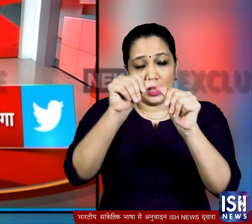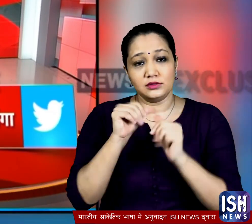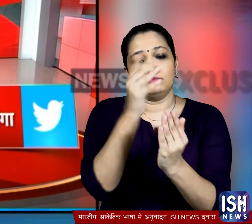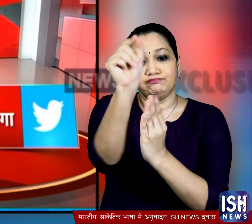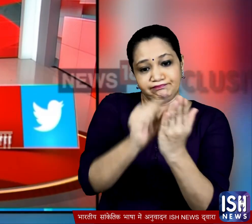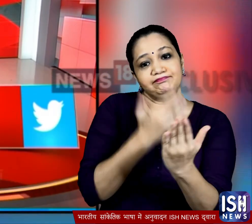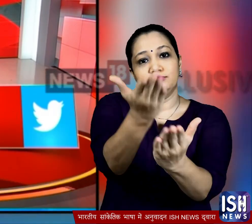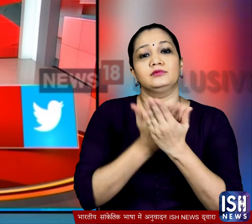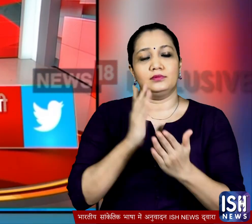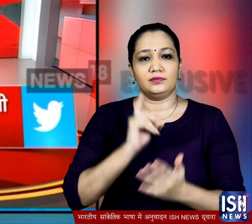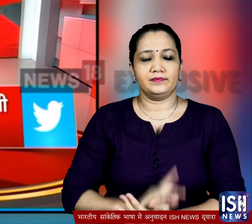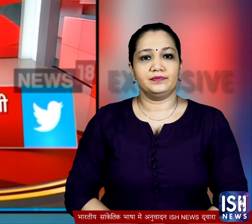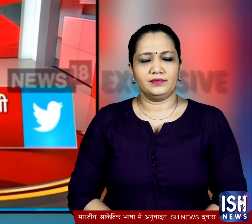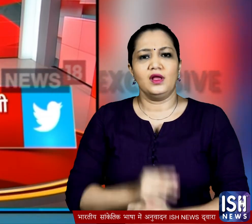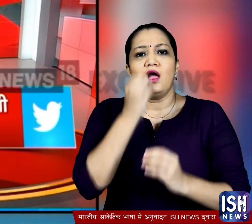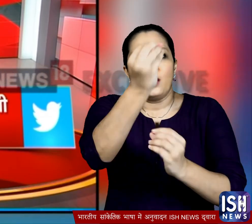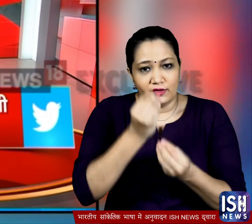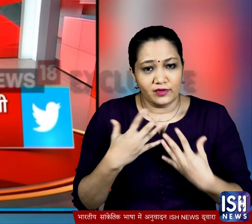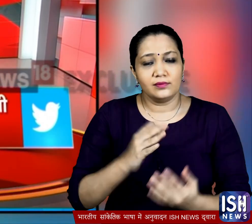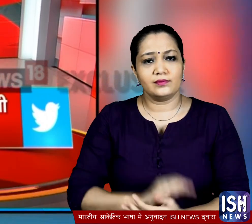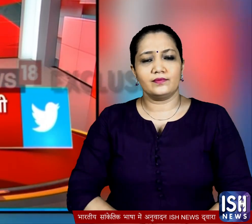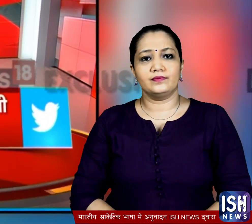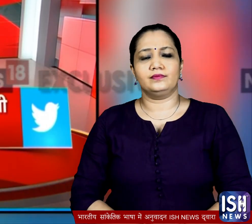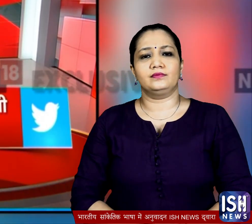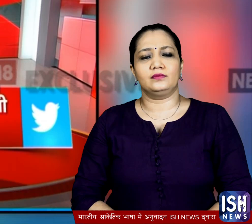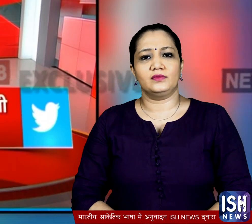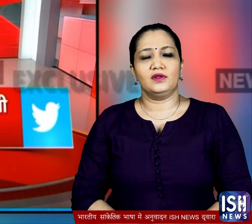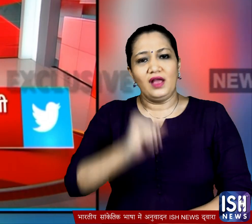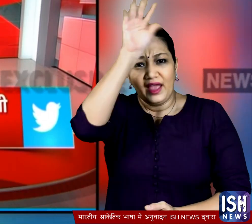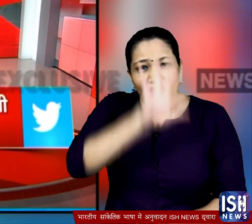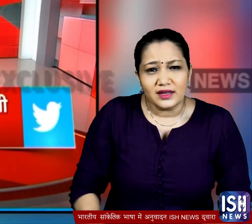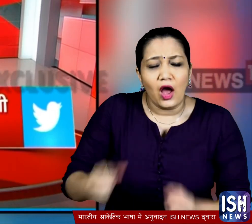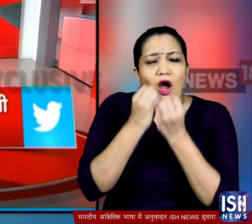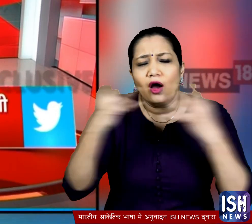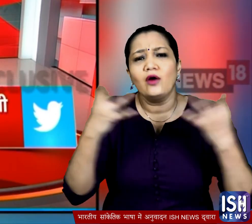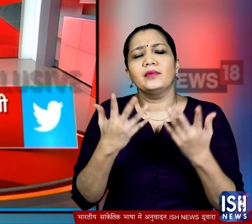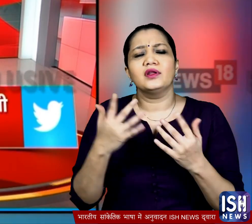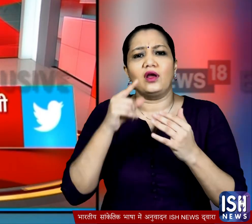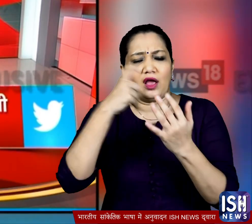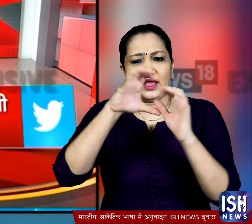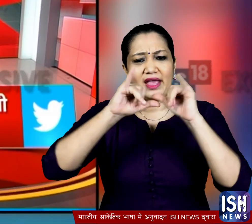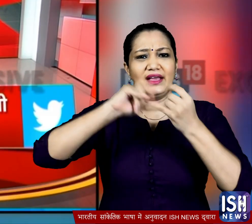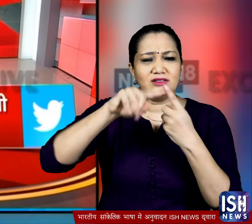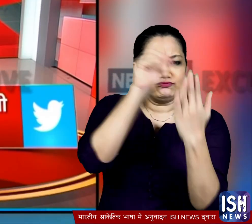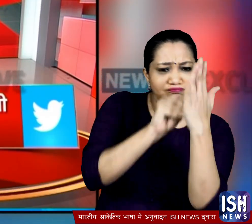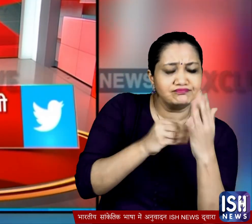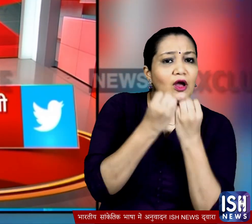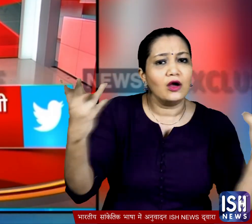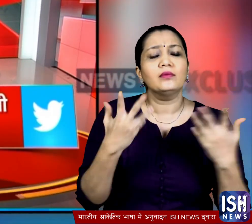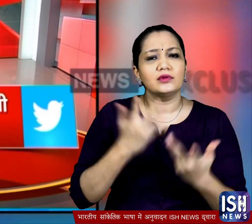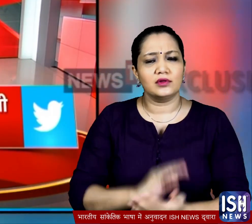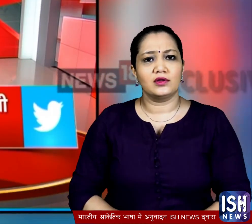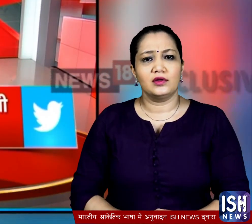देने को कहा गया, जिसमें यह जानकारी भी देने को कहा है कि देश में ऐसे कितने मामले दर्ज हुए हैं और